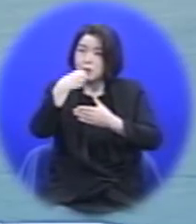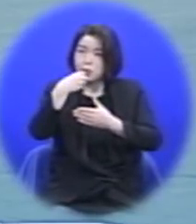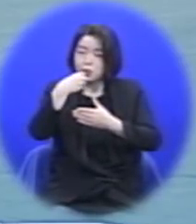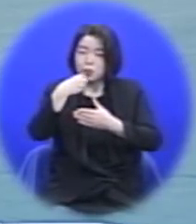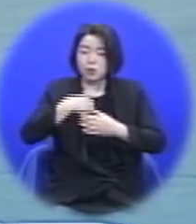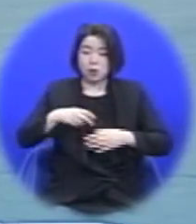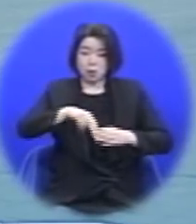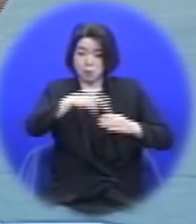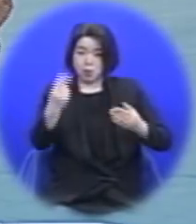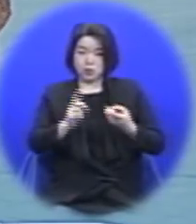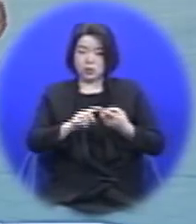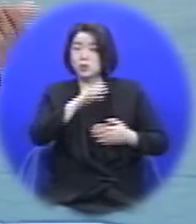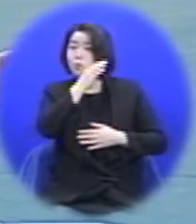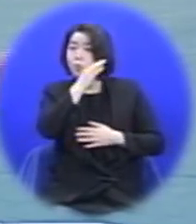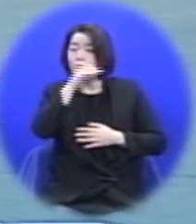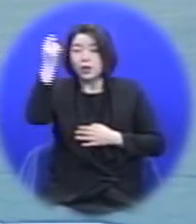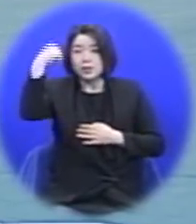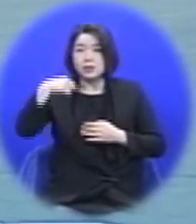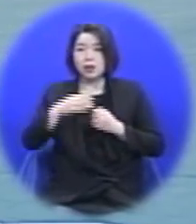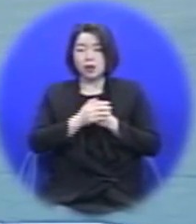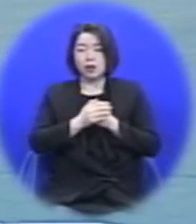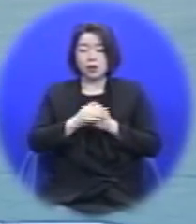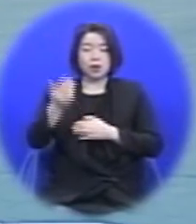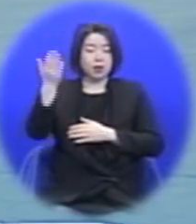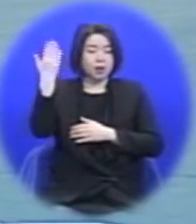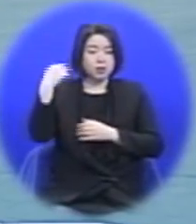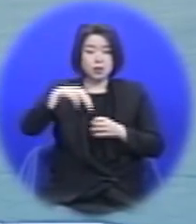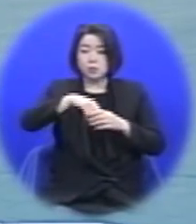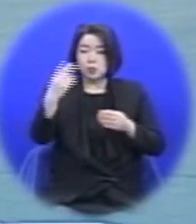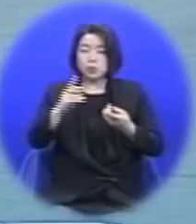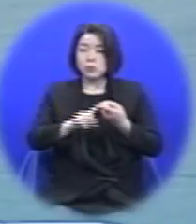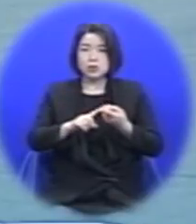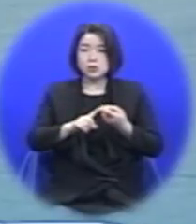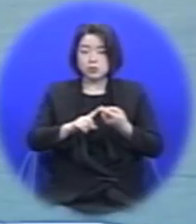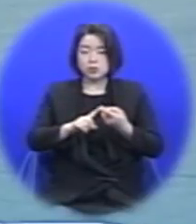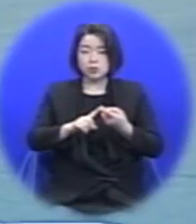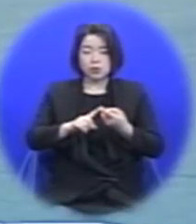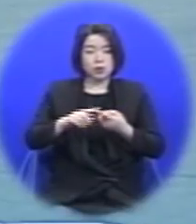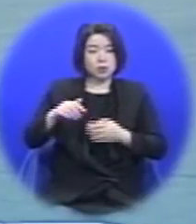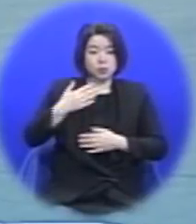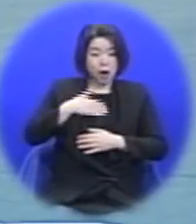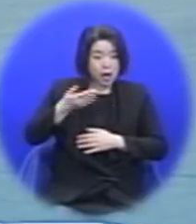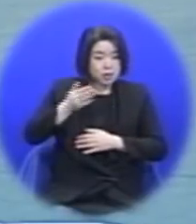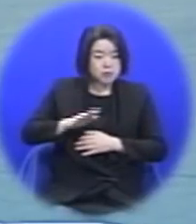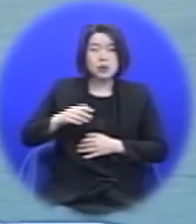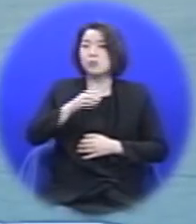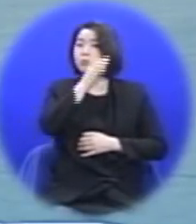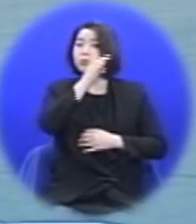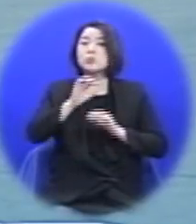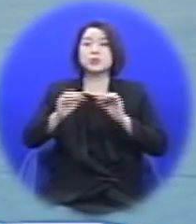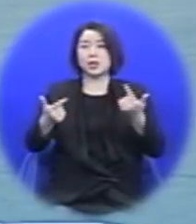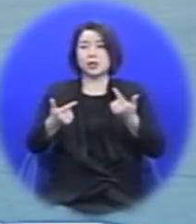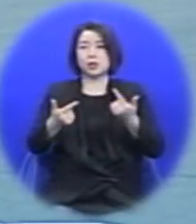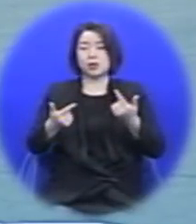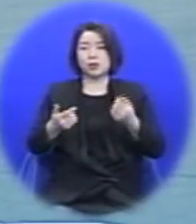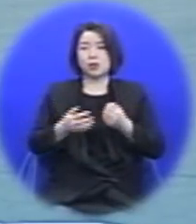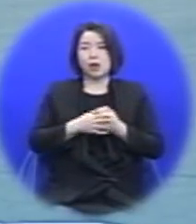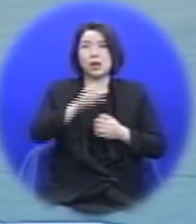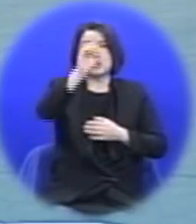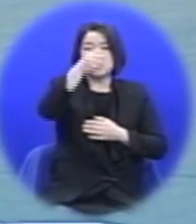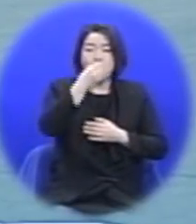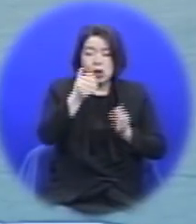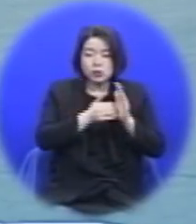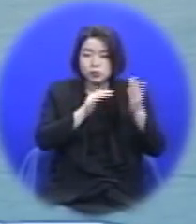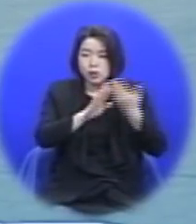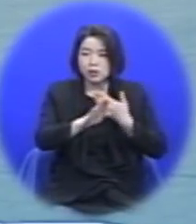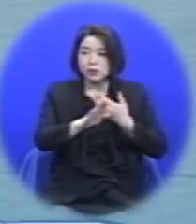느껴졌어요. 그전에는 벌거벗었으나 부끄러운 줄 몰랐습니다. 그래서 하나님을 뵐 수가 없어서 나무 밑에